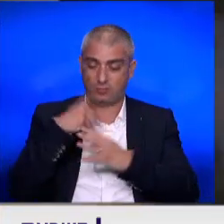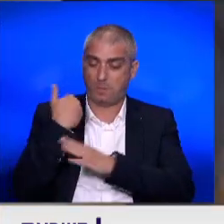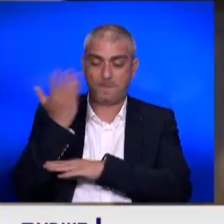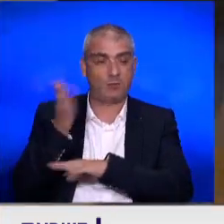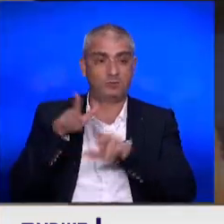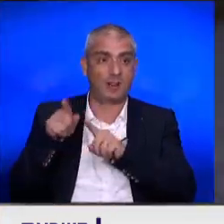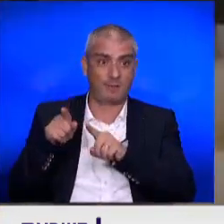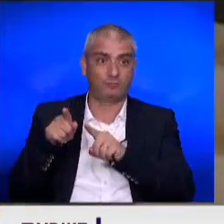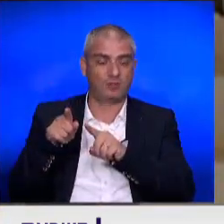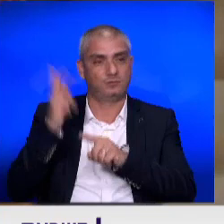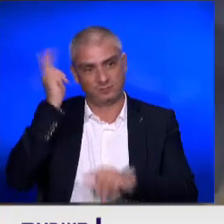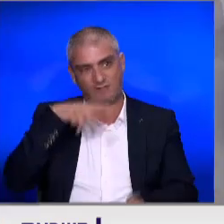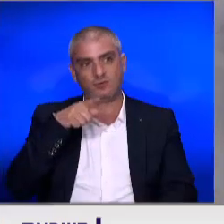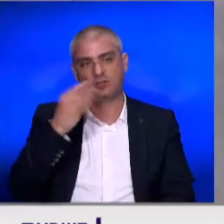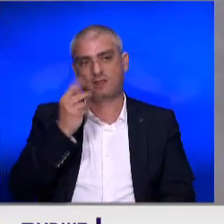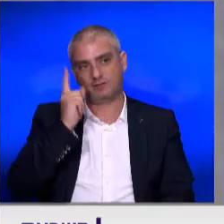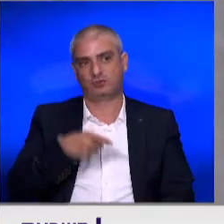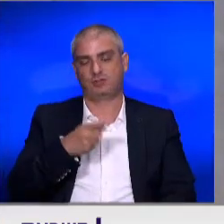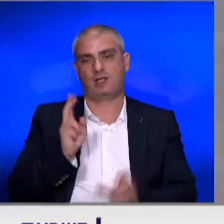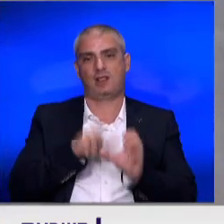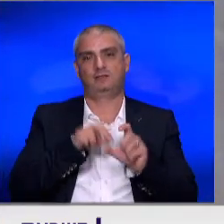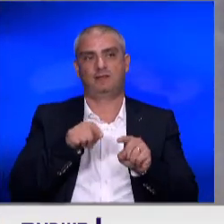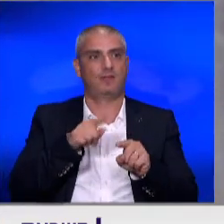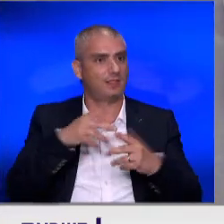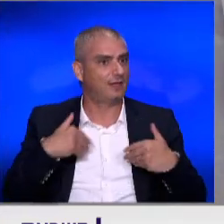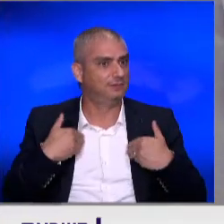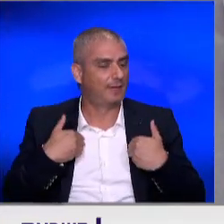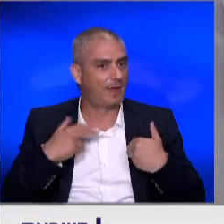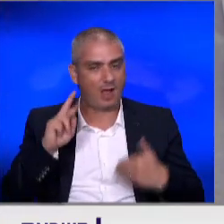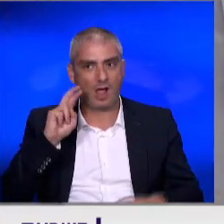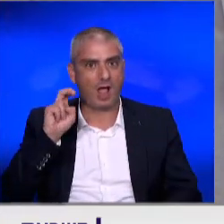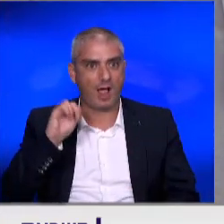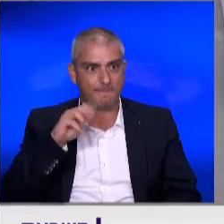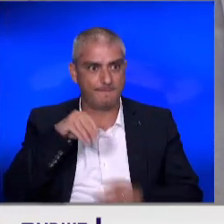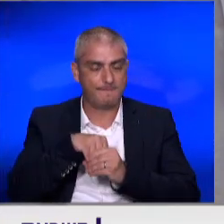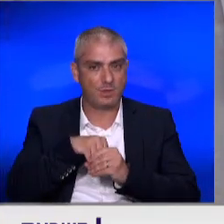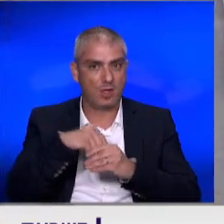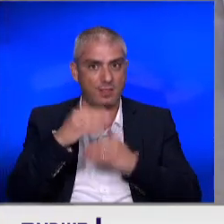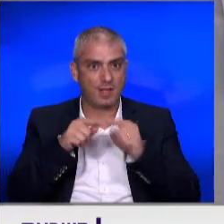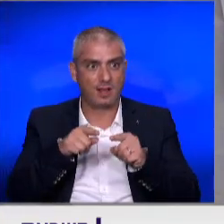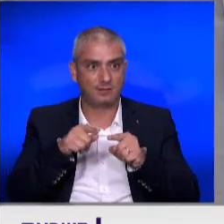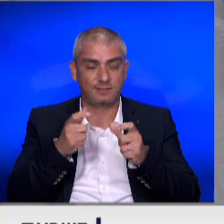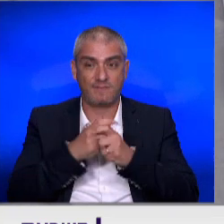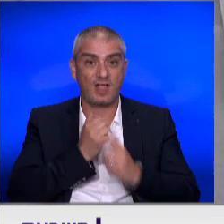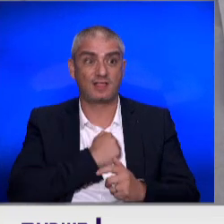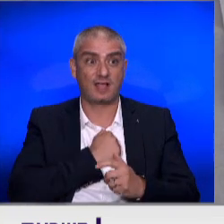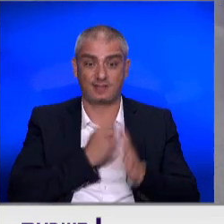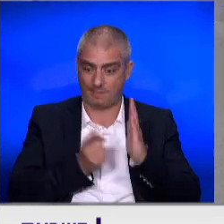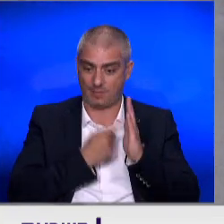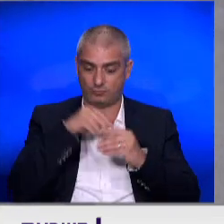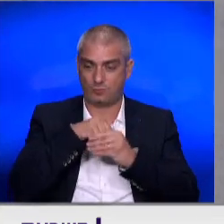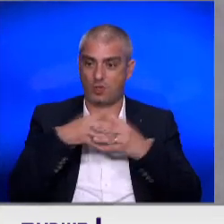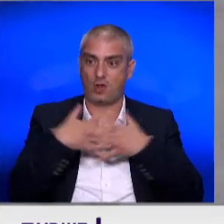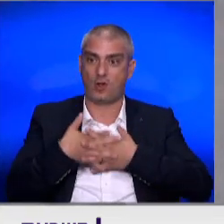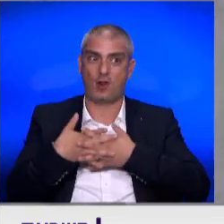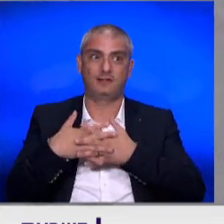לממשלה, יבינו שזה הדבר שצריך להצטרף אליו. אתה שמח שרע"מ חלק מהמהלך הזה? מפלגה דתית לראשונה בתוך